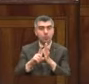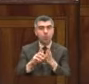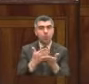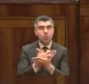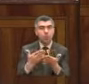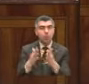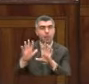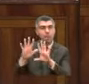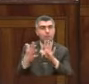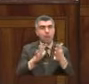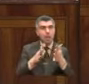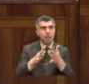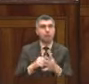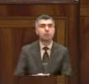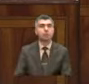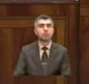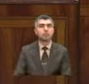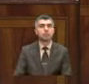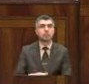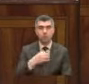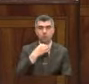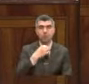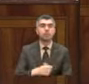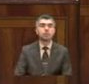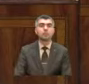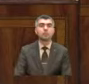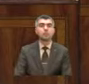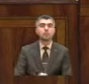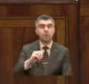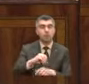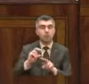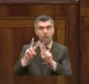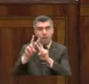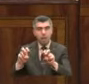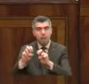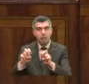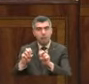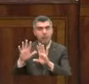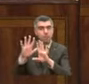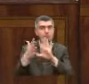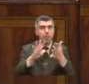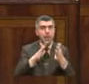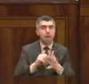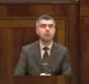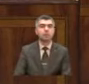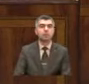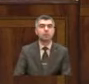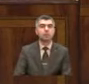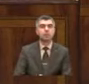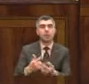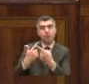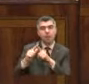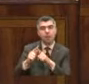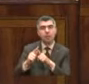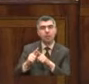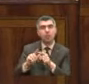بالبيئه، ترسانه قانونيه يمكن نذكر ان شاء الله بعد ذلك، ثم المراقبه البيئيه بالاضافه الى اعمال اخرى تتعلق